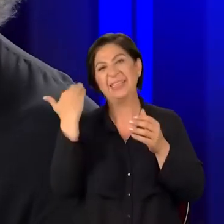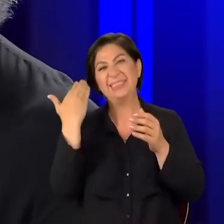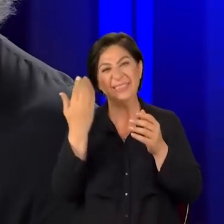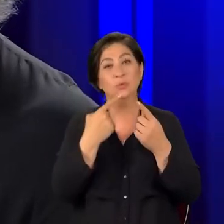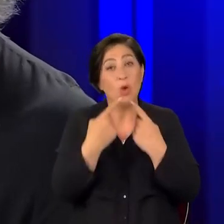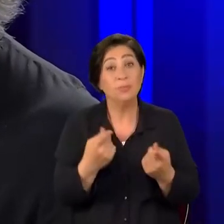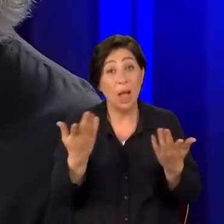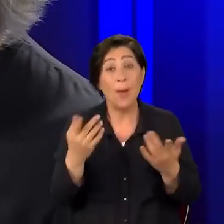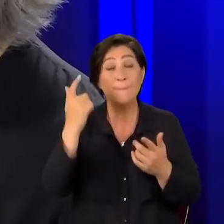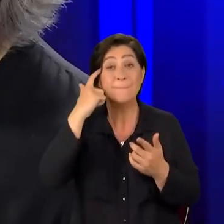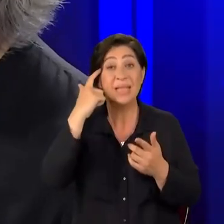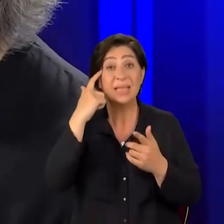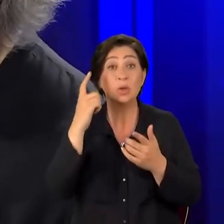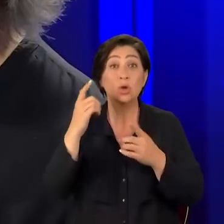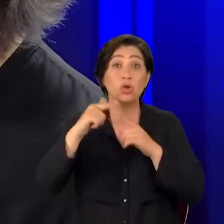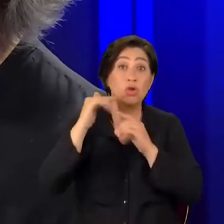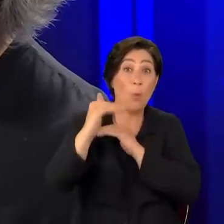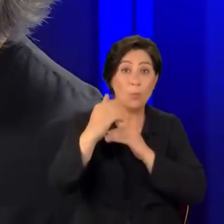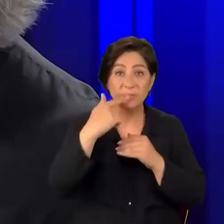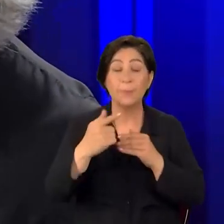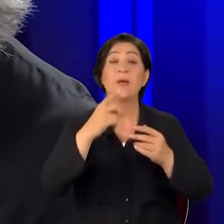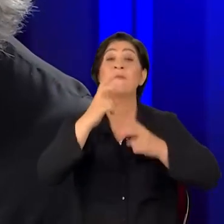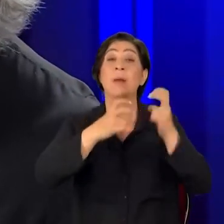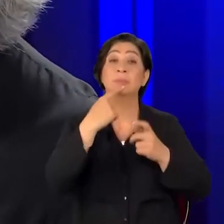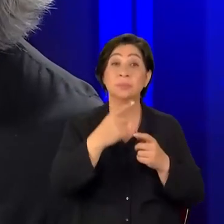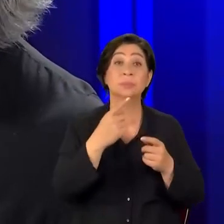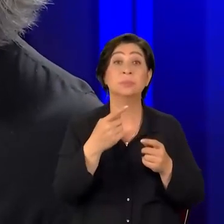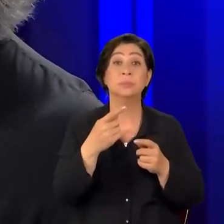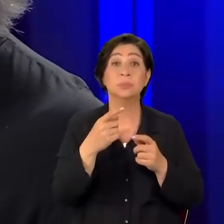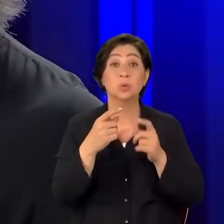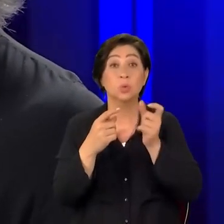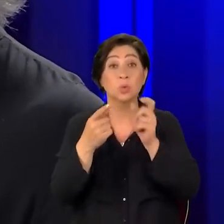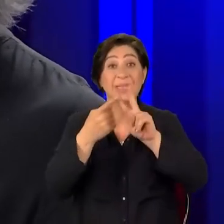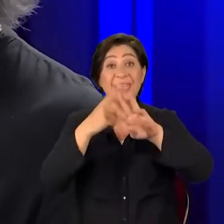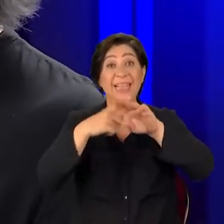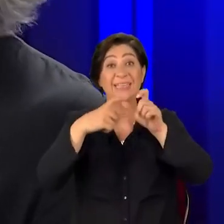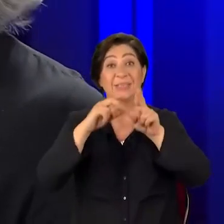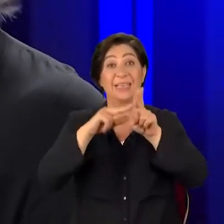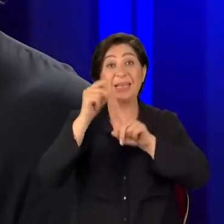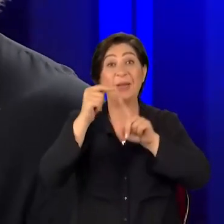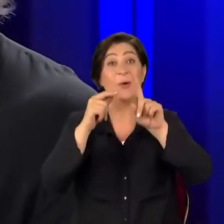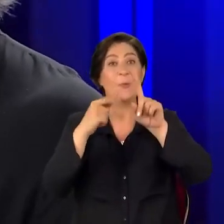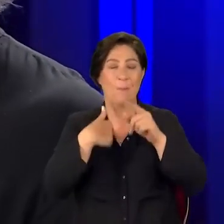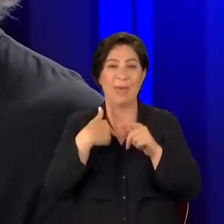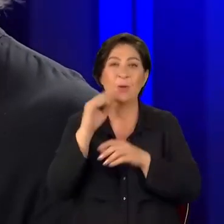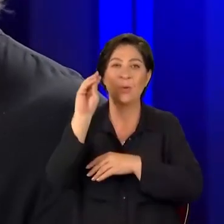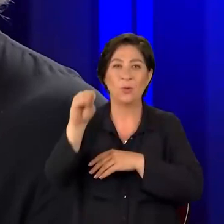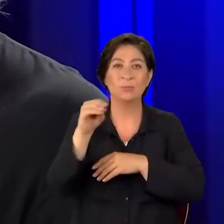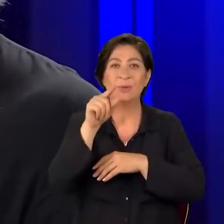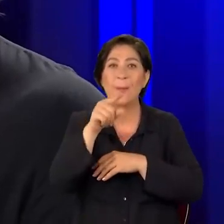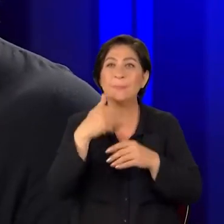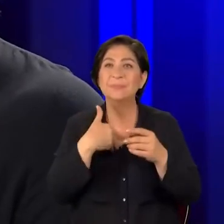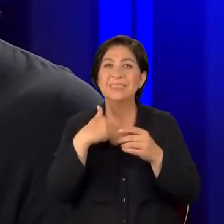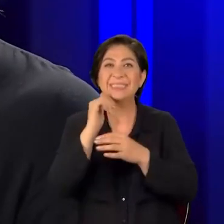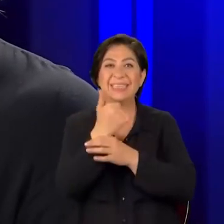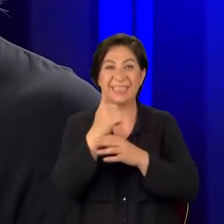biraz erken söylemiş ama bu bilgi toplu dediğimiz, işte Endüstri 4.0 dediğimiz... UNESCO'yu ben koydum oraya. Bizim bütün aynalarda